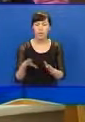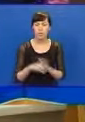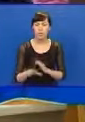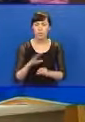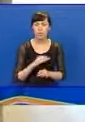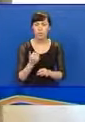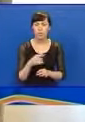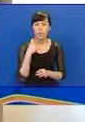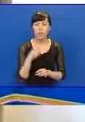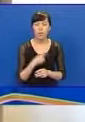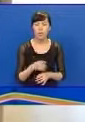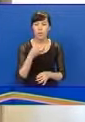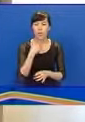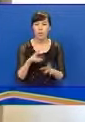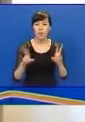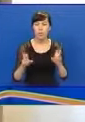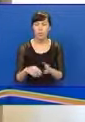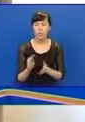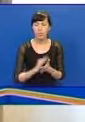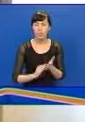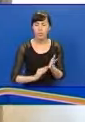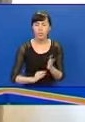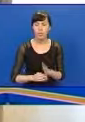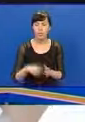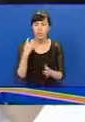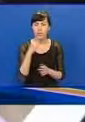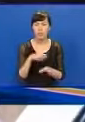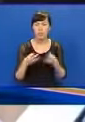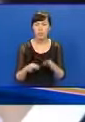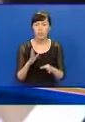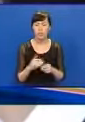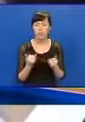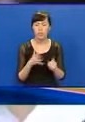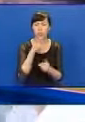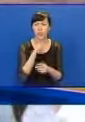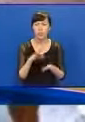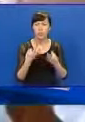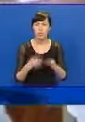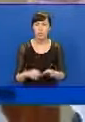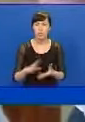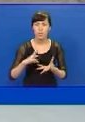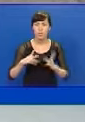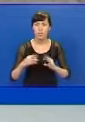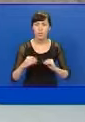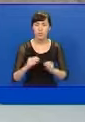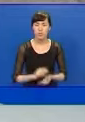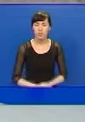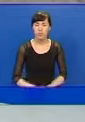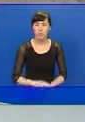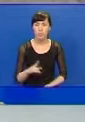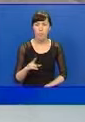Оның айтуынша, кез келген тақырыпта қалам қозғап, тілге еркіндік болған бұл заман тәуелсіздіктің жемісі. Поэзия